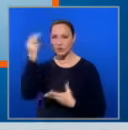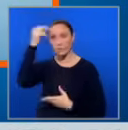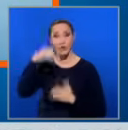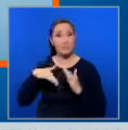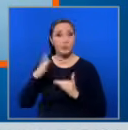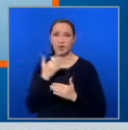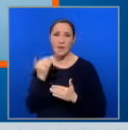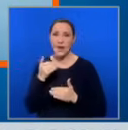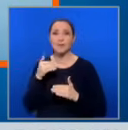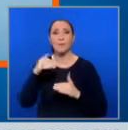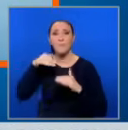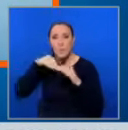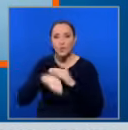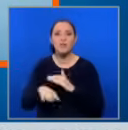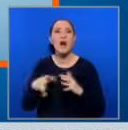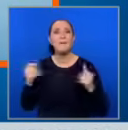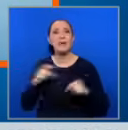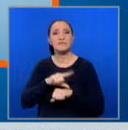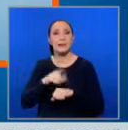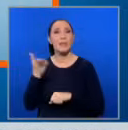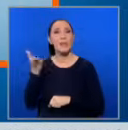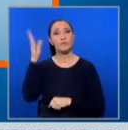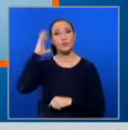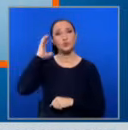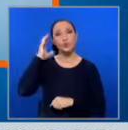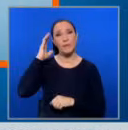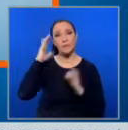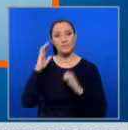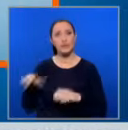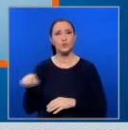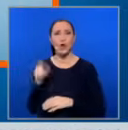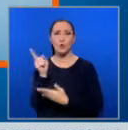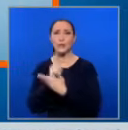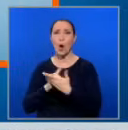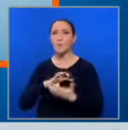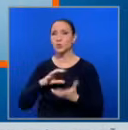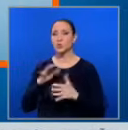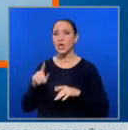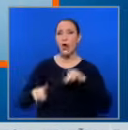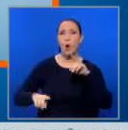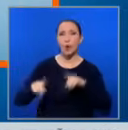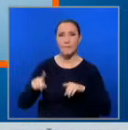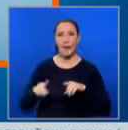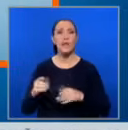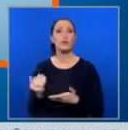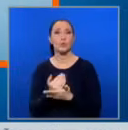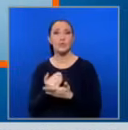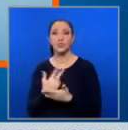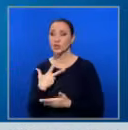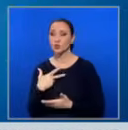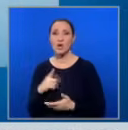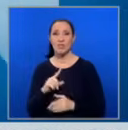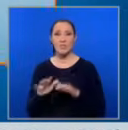повече няма да тъне в безвремието на неговите служебни правителства, довели до геополитически колебания и икономическа и социална